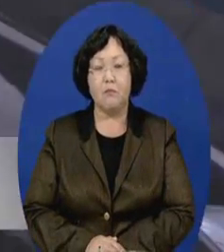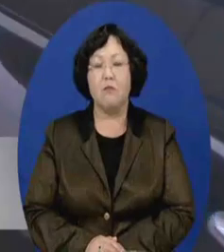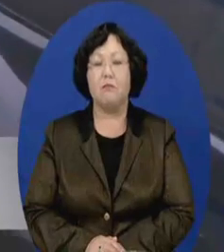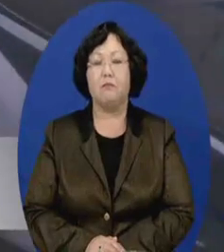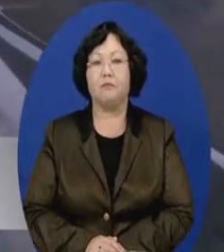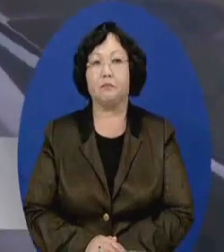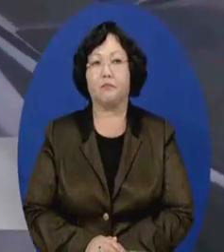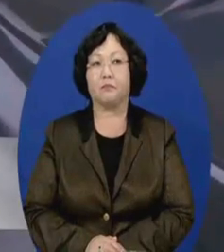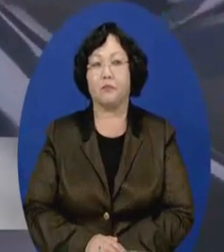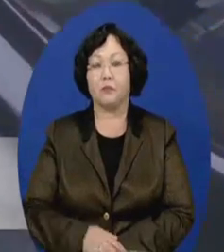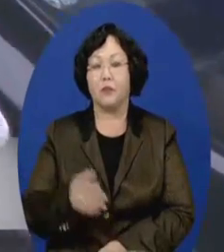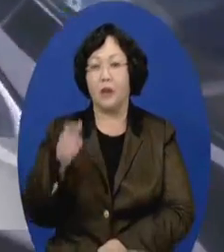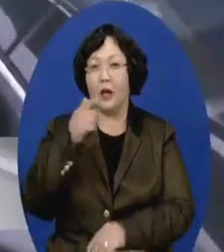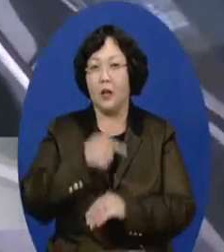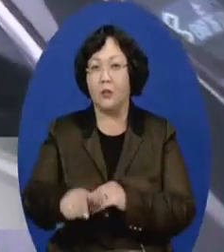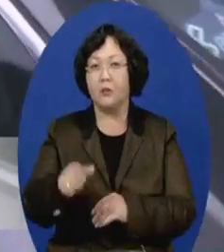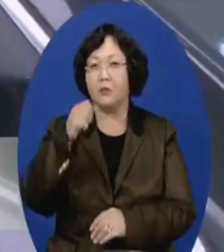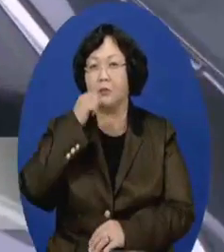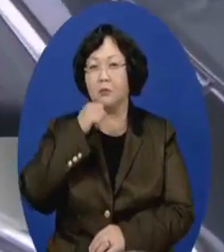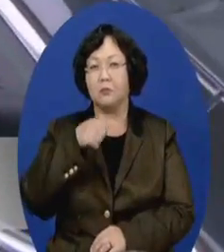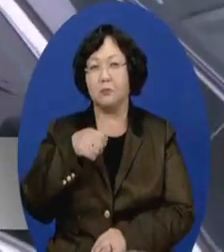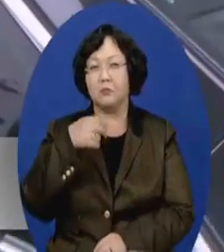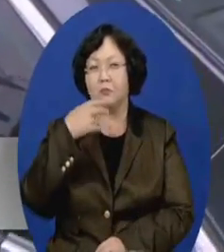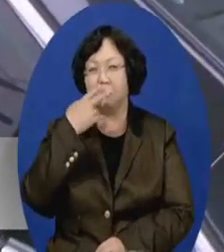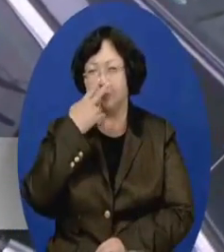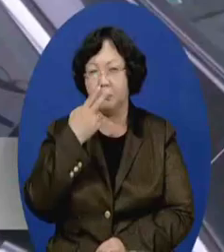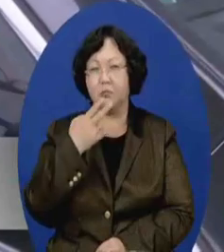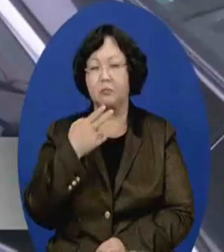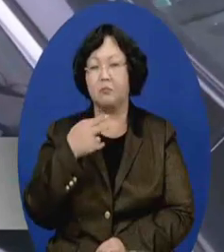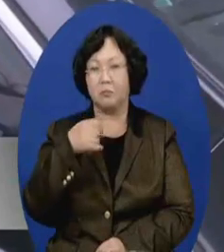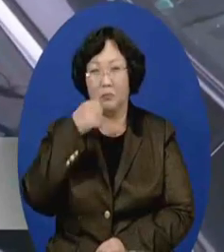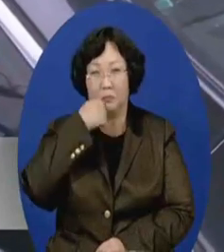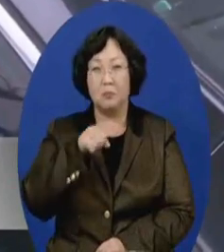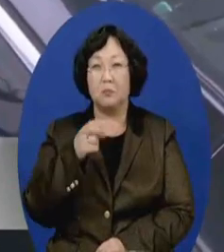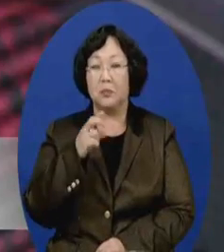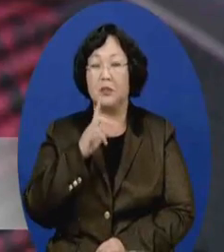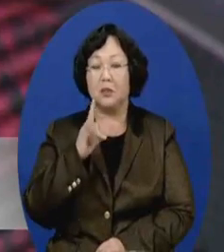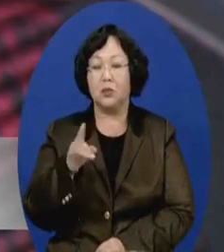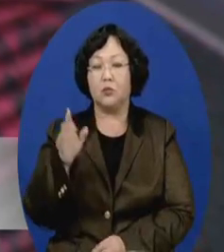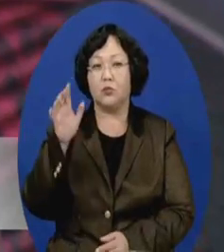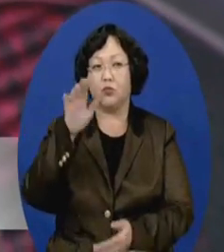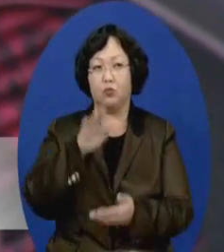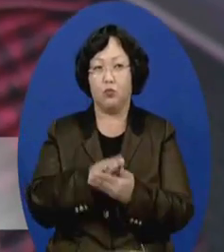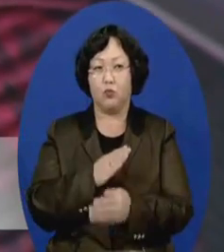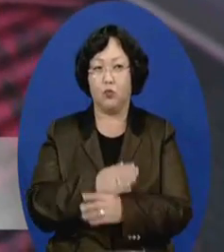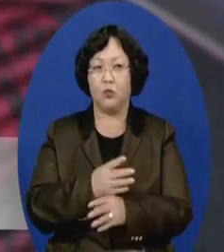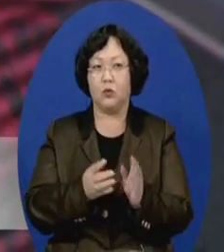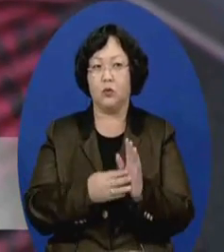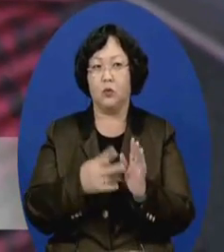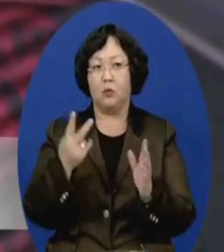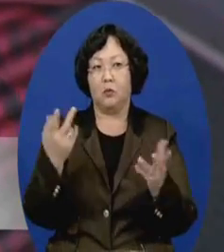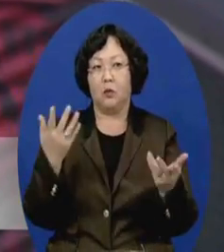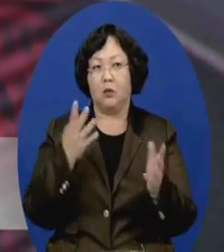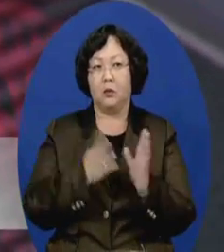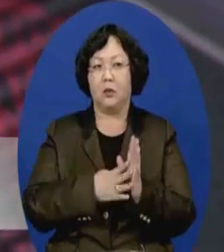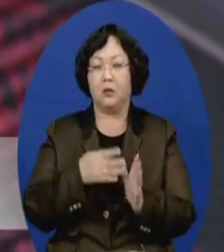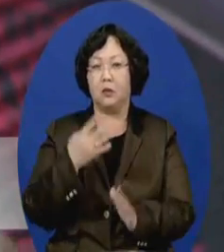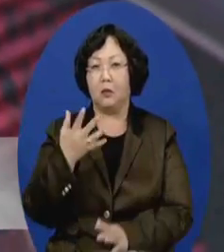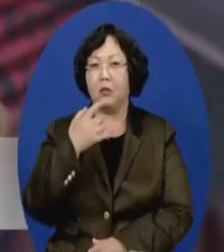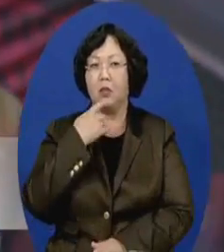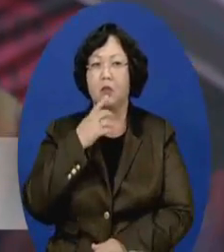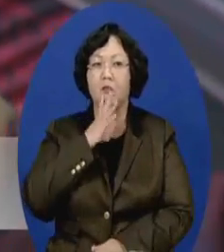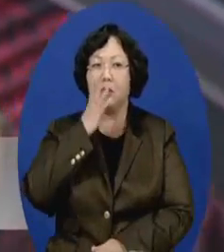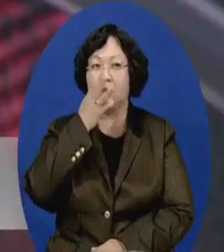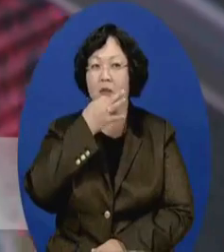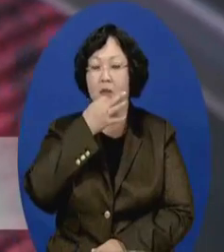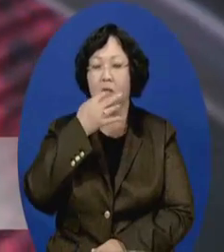Гадуур шатхан дууссан биз дээ. Одоо жишээ нь энд ингээд 92 байхгүй 95 байна гэдэг чинь шүү дээ. Гэтэл 90 ойрт хүмүүс ингээд өглөө эртэл авахгүй